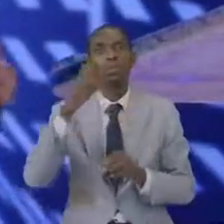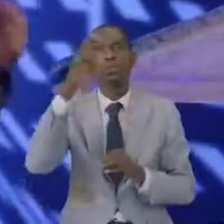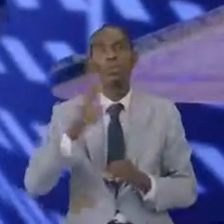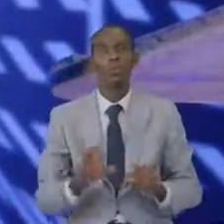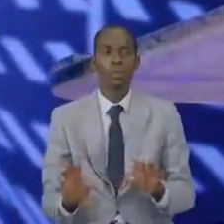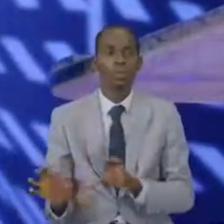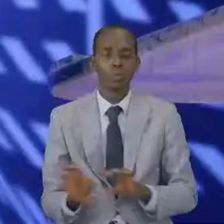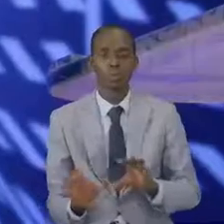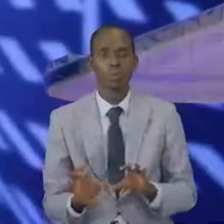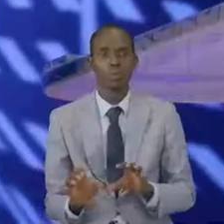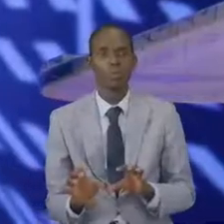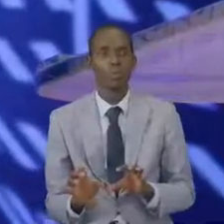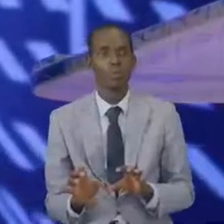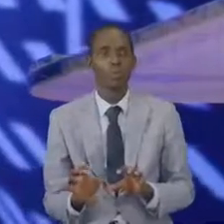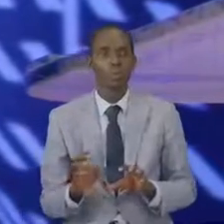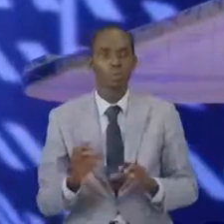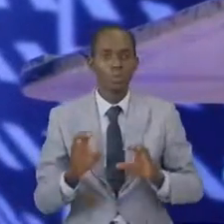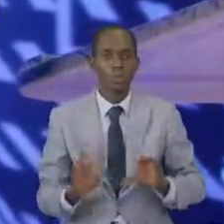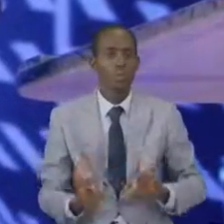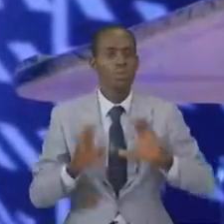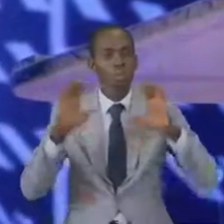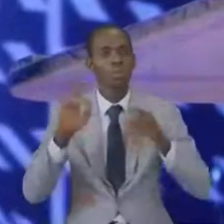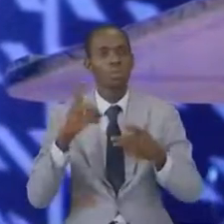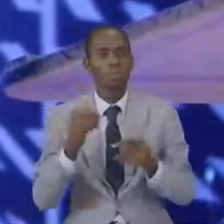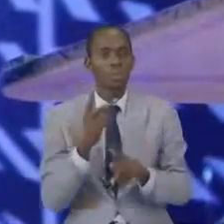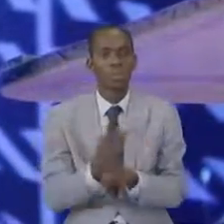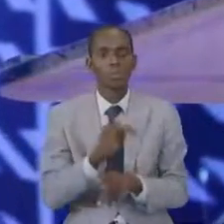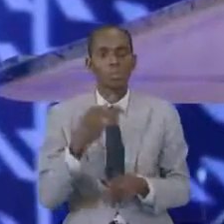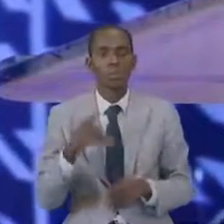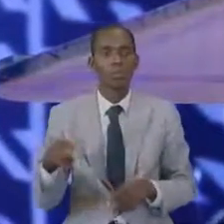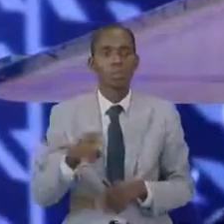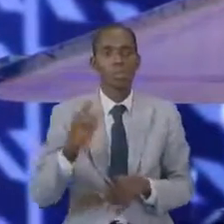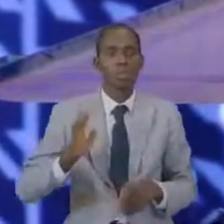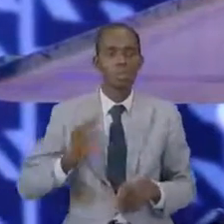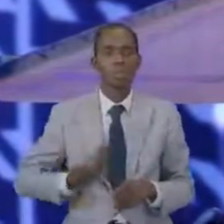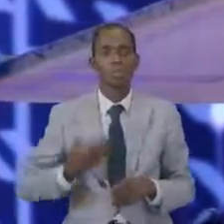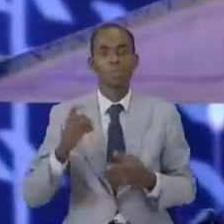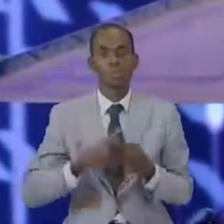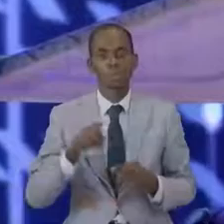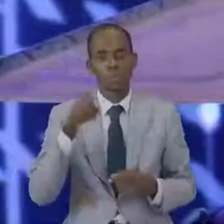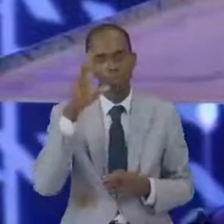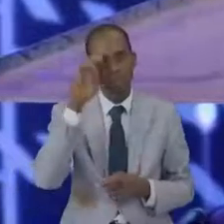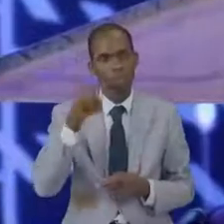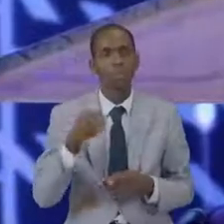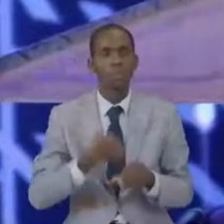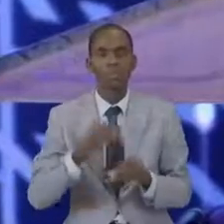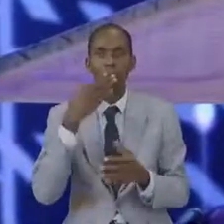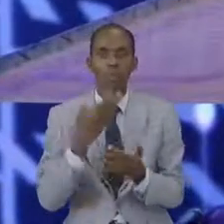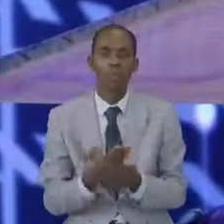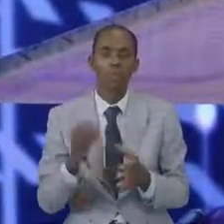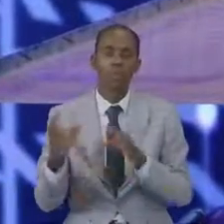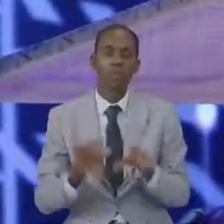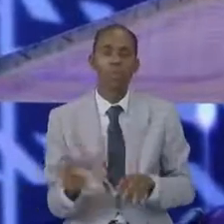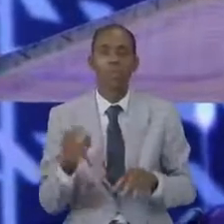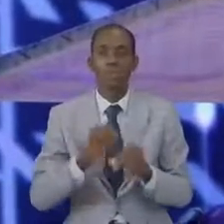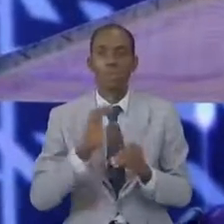le âme eau fidèle créateur en faisant ce qui est bien dans ton